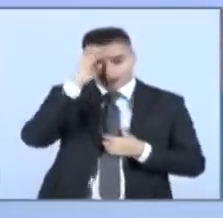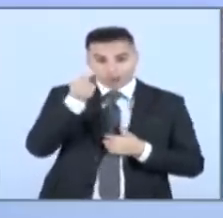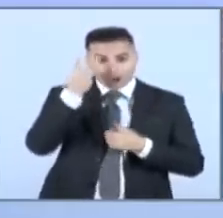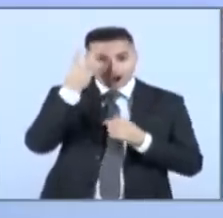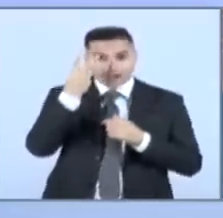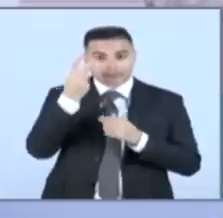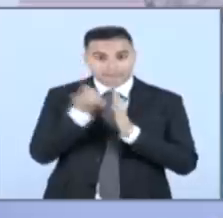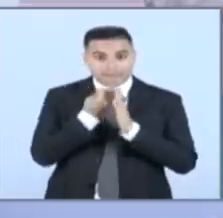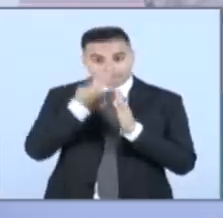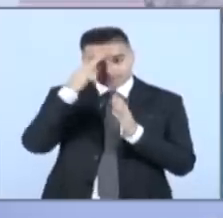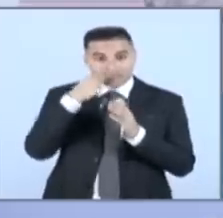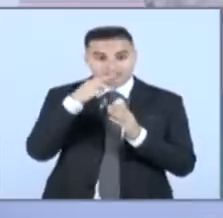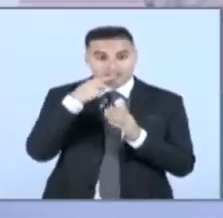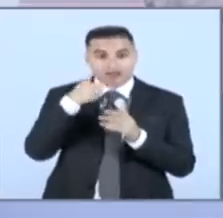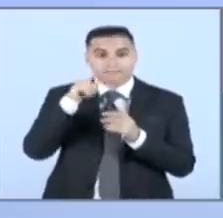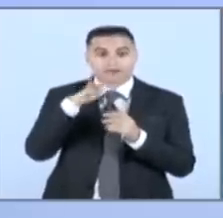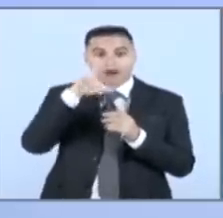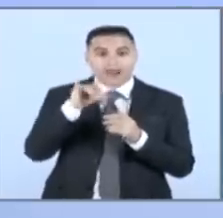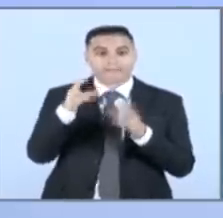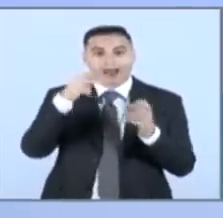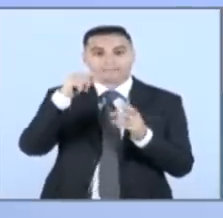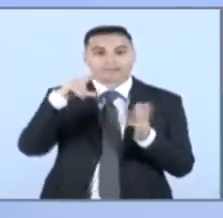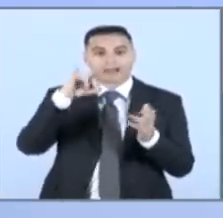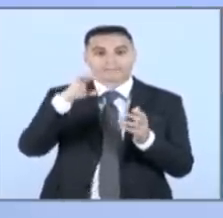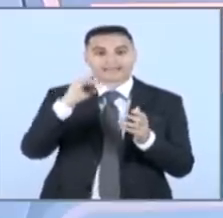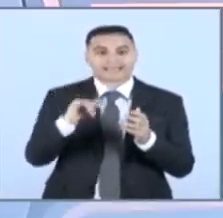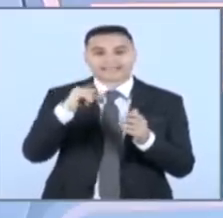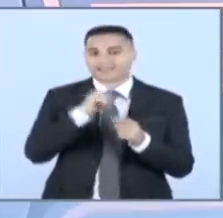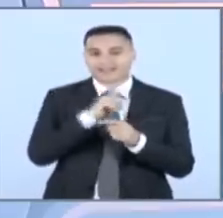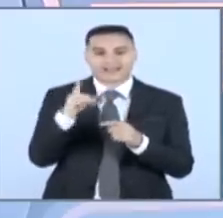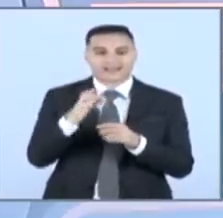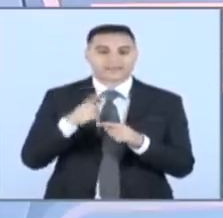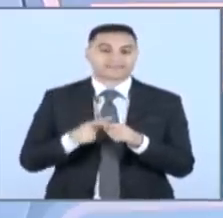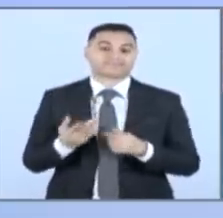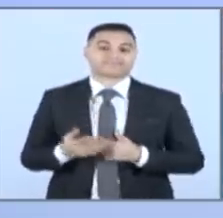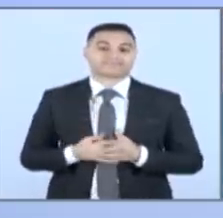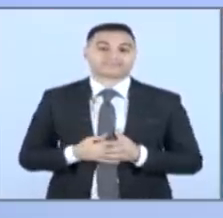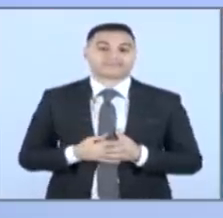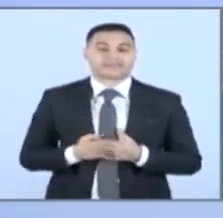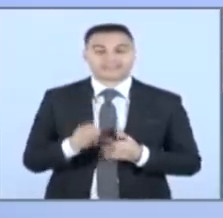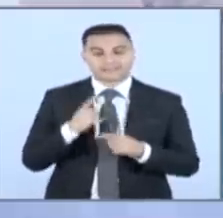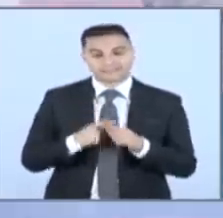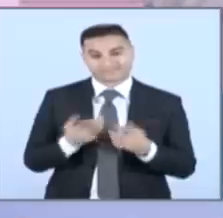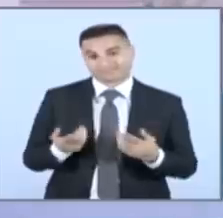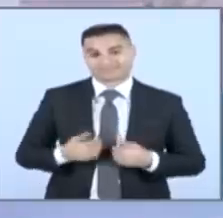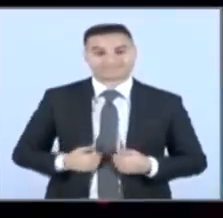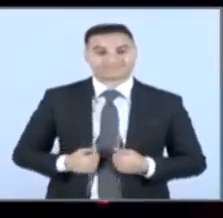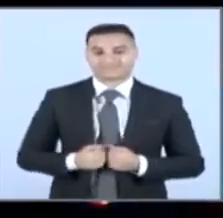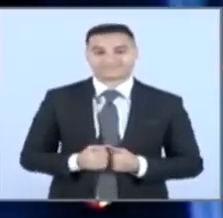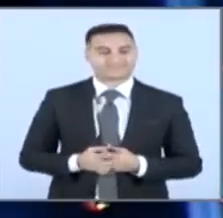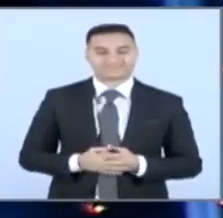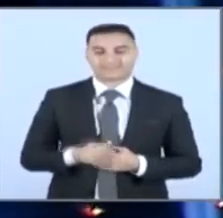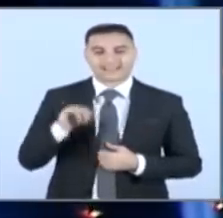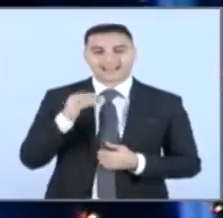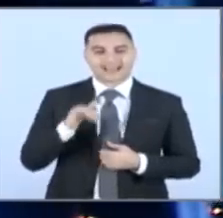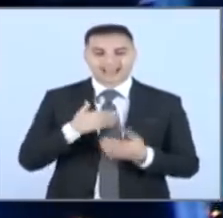أديب اسكندراني. إبراهيم عبد المجيد؟ لا، مش إبراهيم عبد المجيد. آه، إجابة خاطئة.